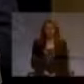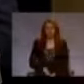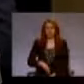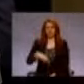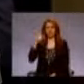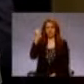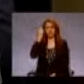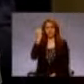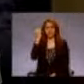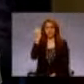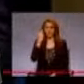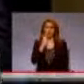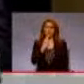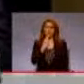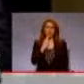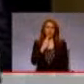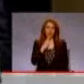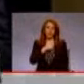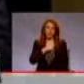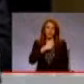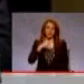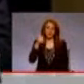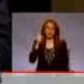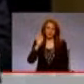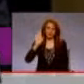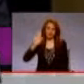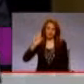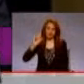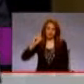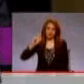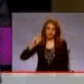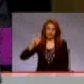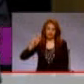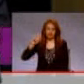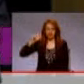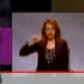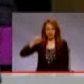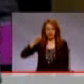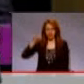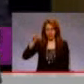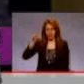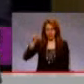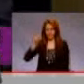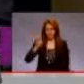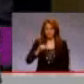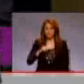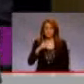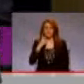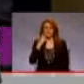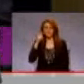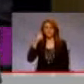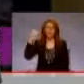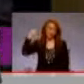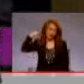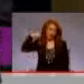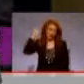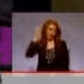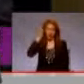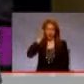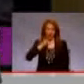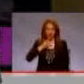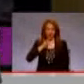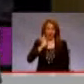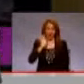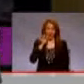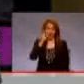فاكرين حاله الطفل الاسلامي اللي كنا اتكلمنا عنه قبل كده، كان بيعاني من اعوجاج بالعمود الفقري وكان محتاج عمليه دقيقه جدا في العمود